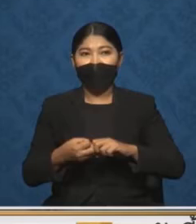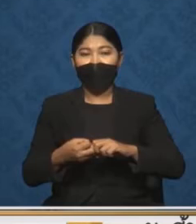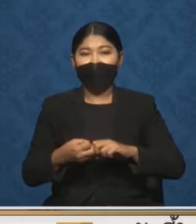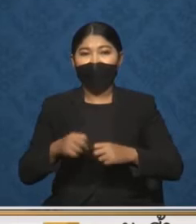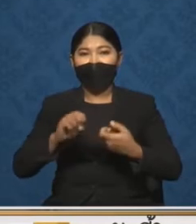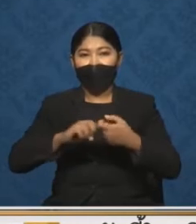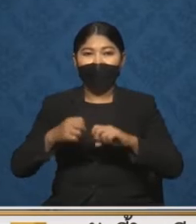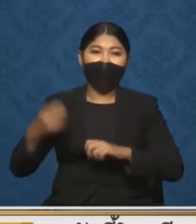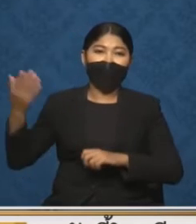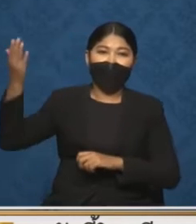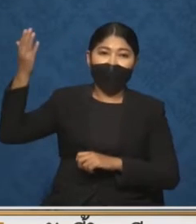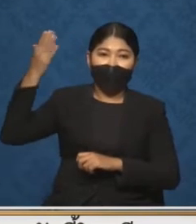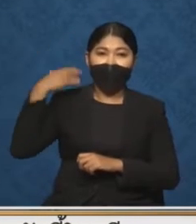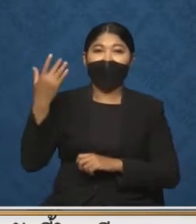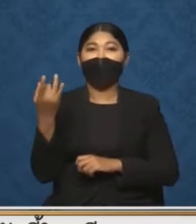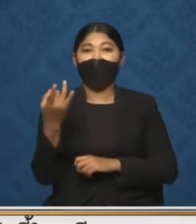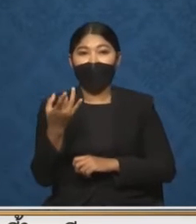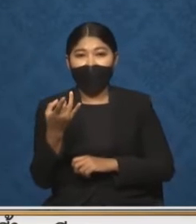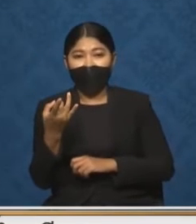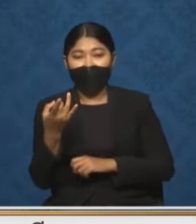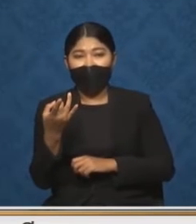าที่ผ่านมาคอ EM